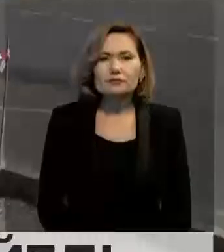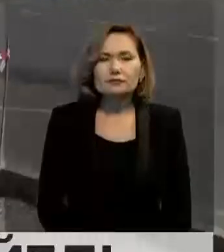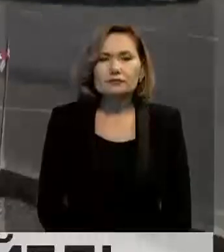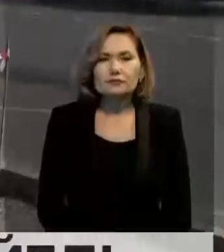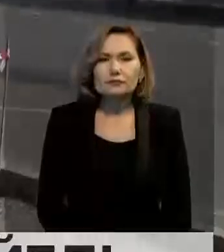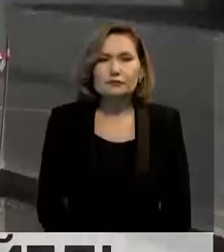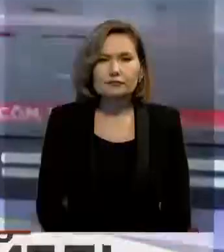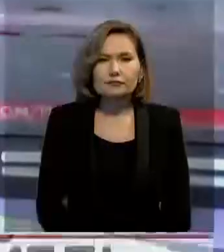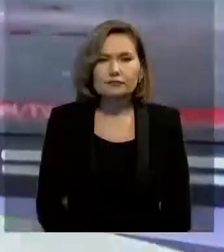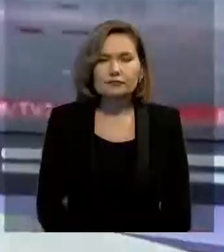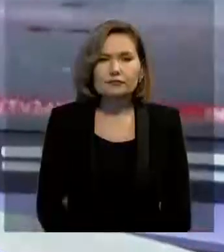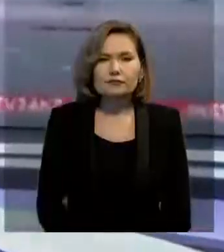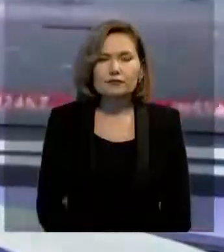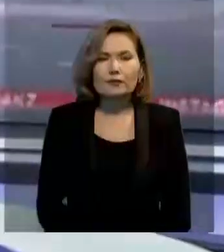24.